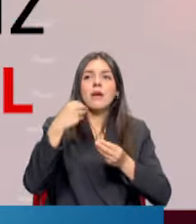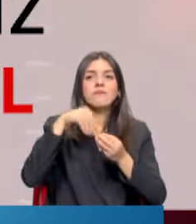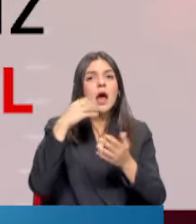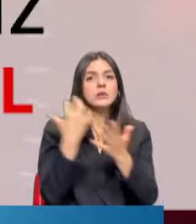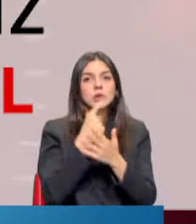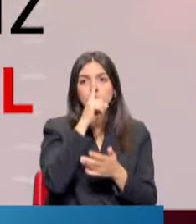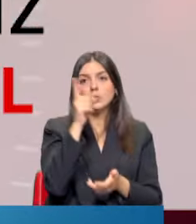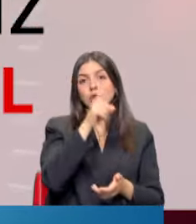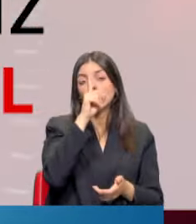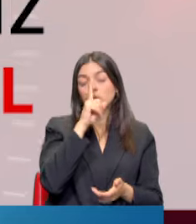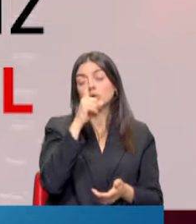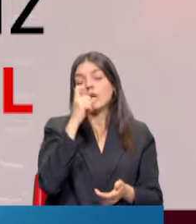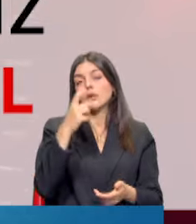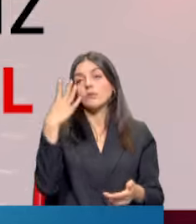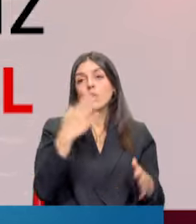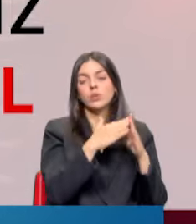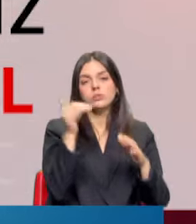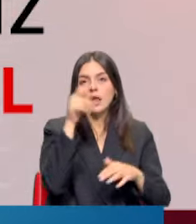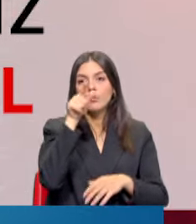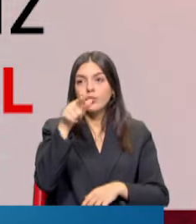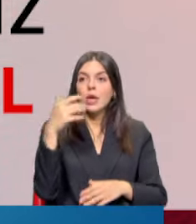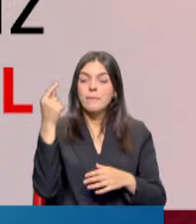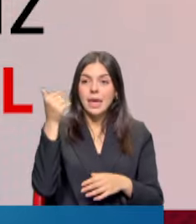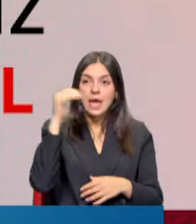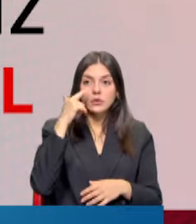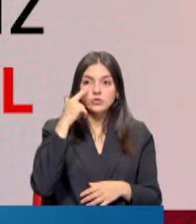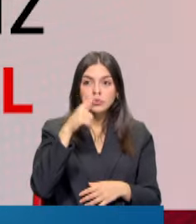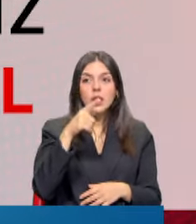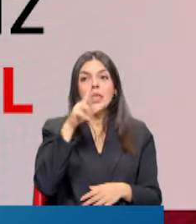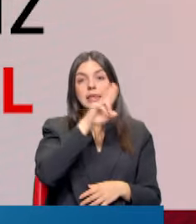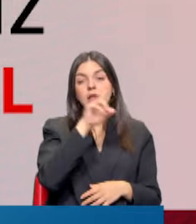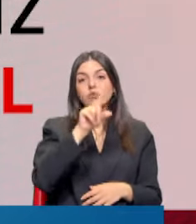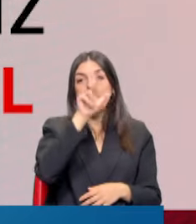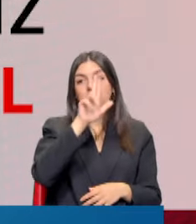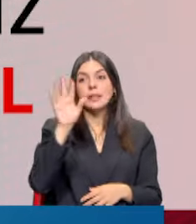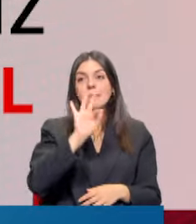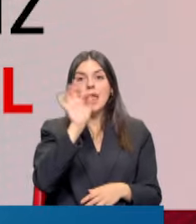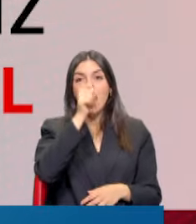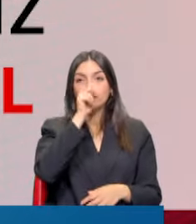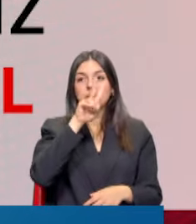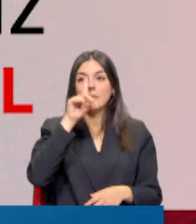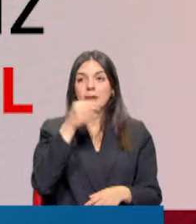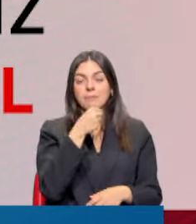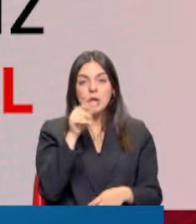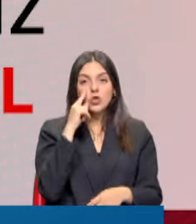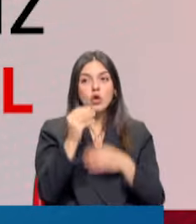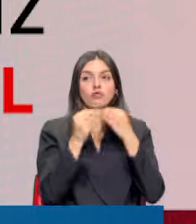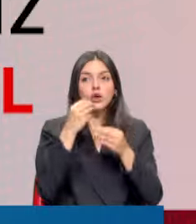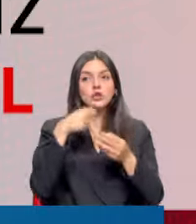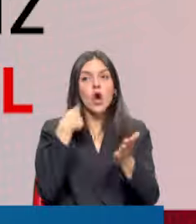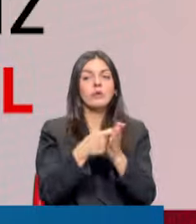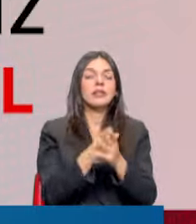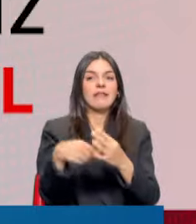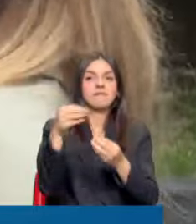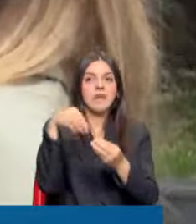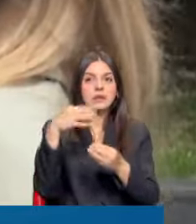yılda %194 arttı. Bu gelirin 717 milyar 621 milyon liralık kısmı doğrudan tüketicinin